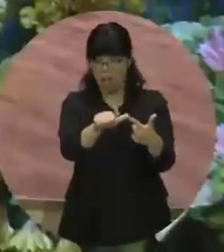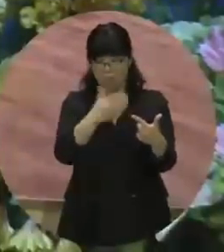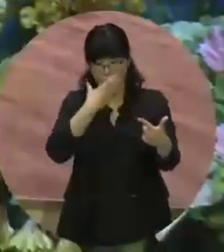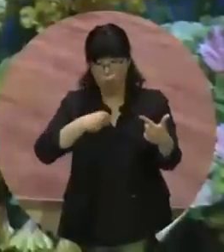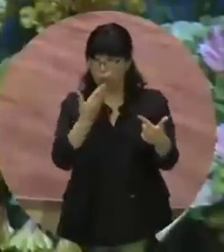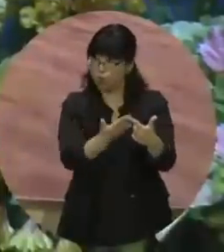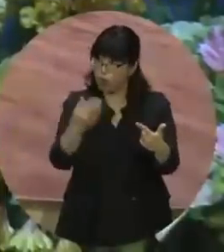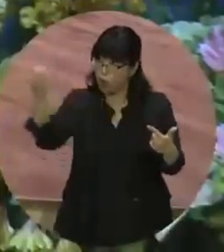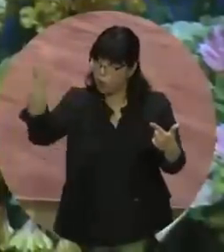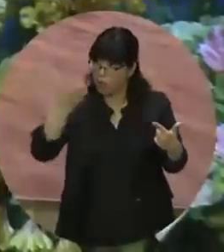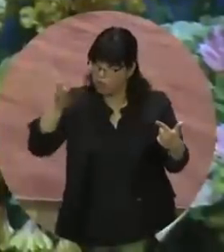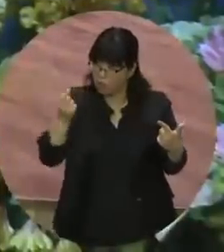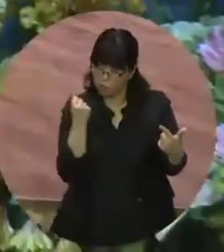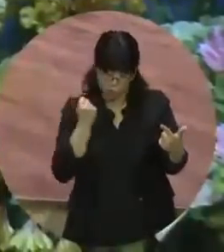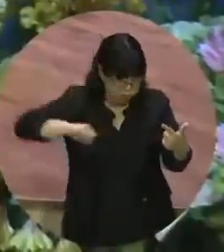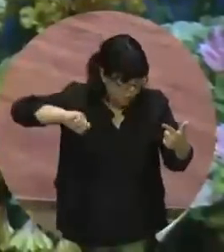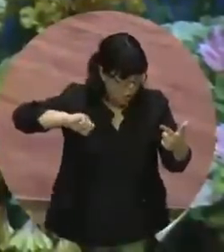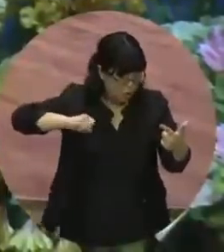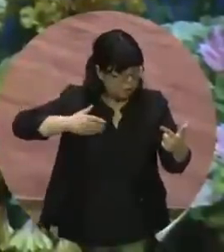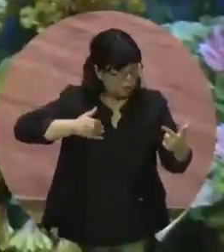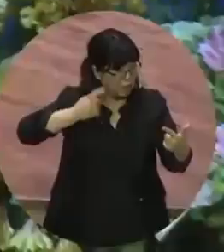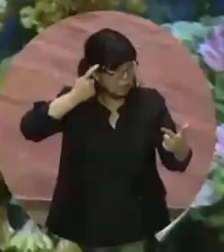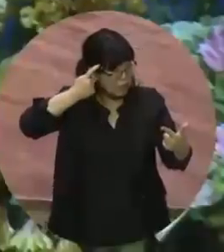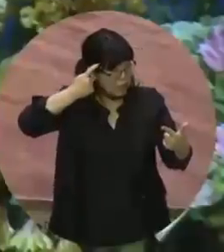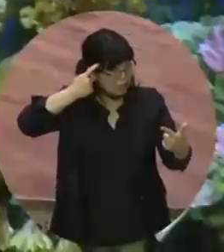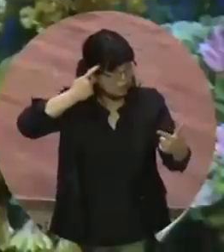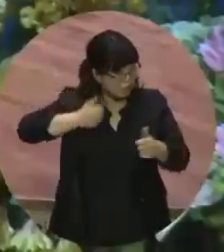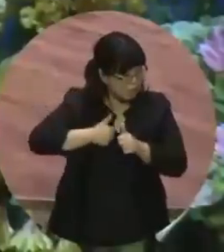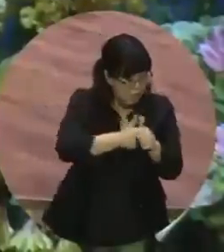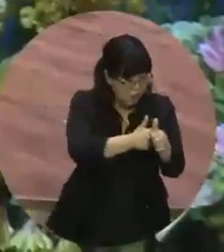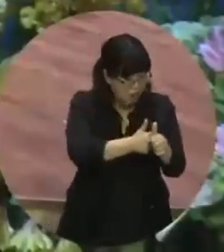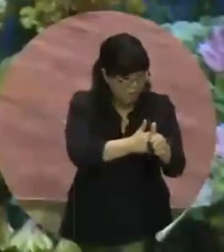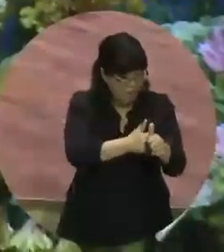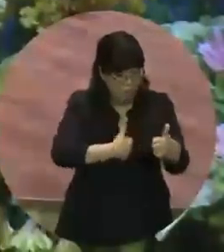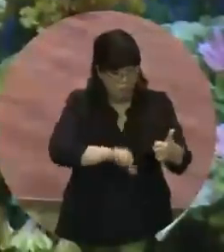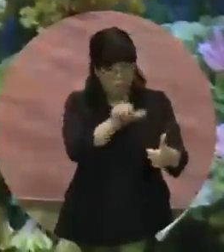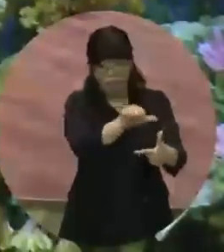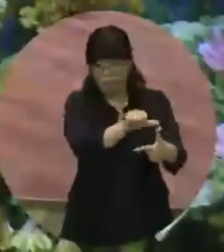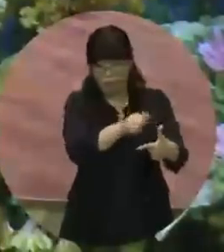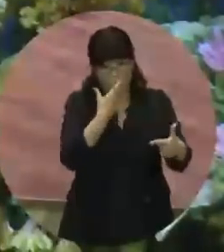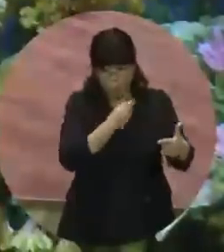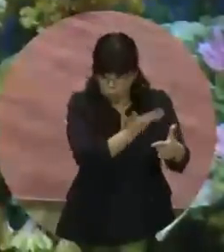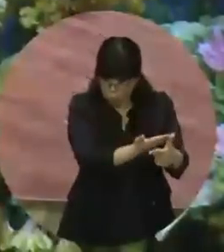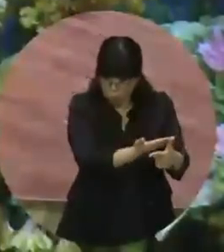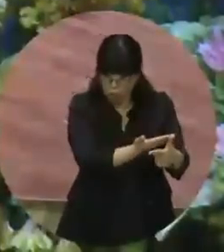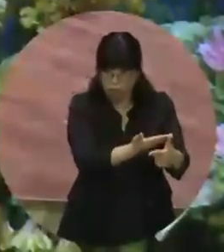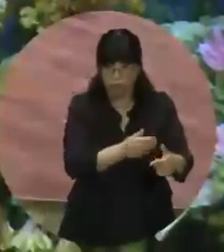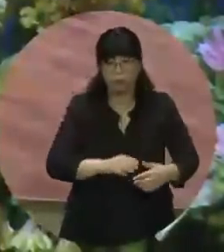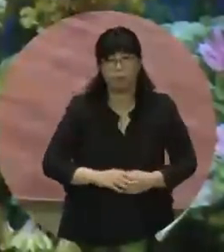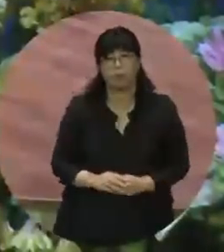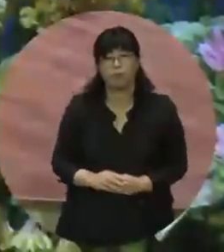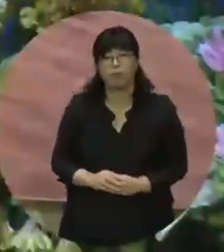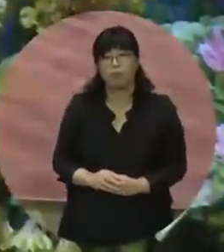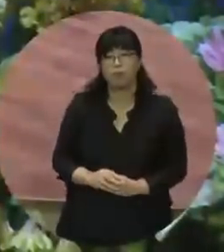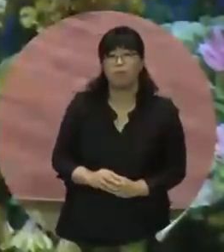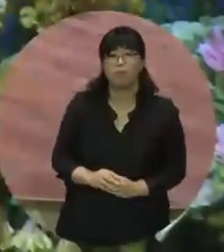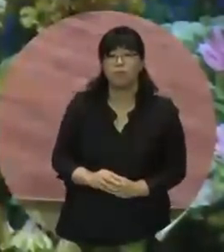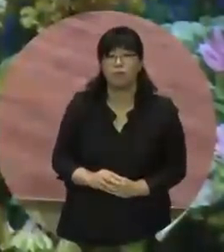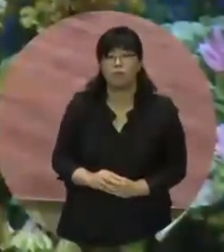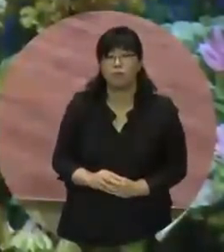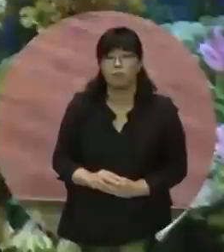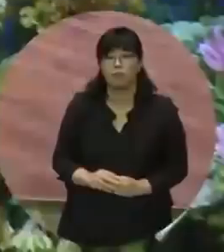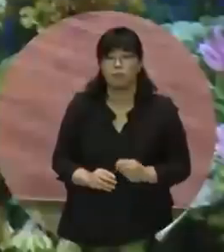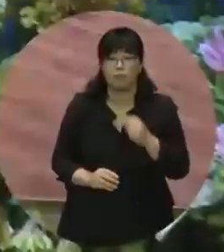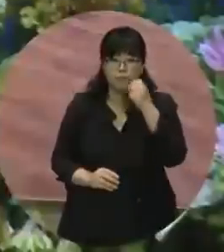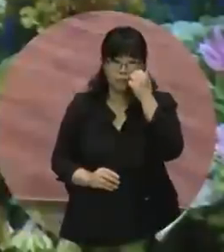모습을 에서가 보고 배운 것이라고 생각이 들지요. 이렇게 영안이 어두워 있던 이삭은